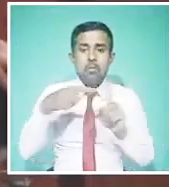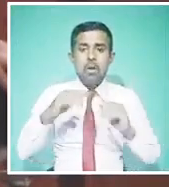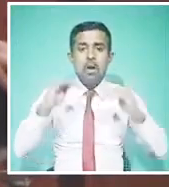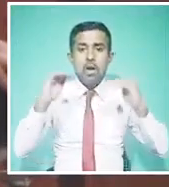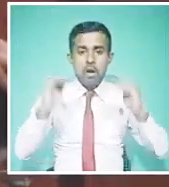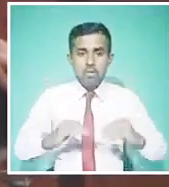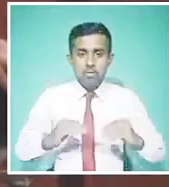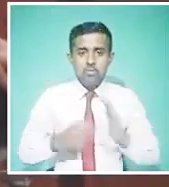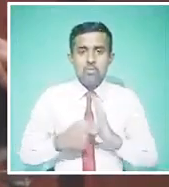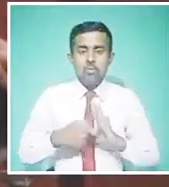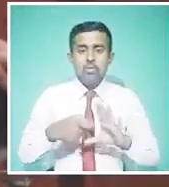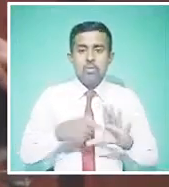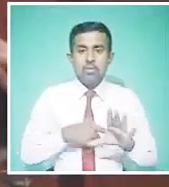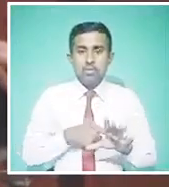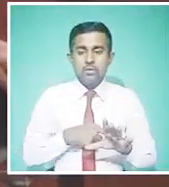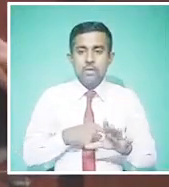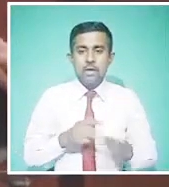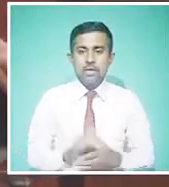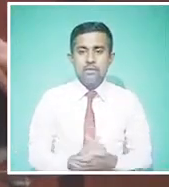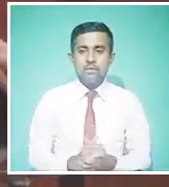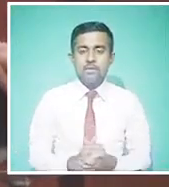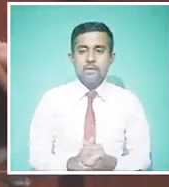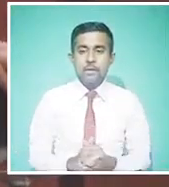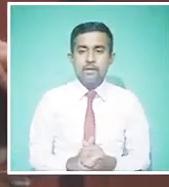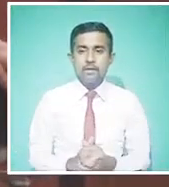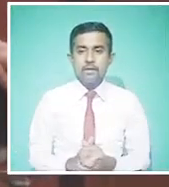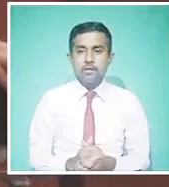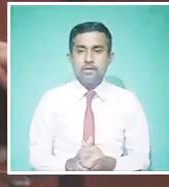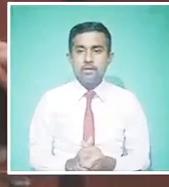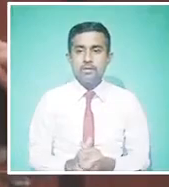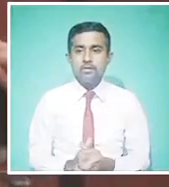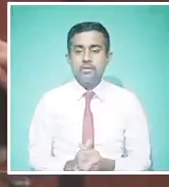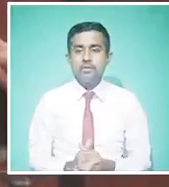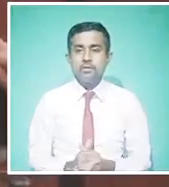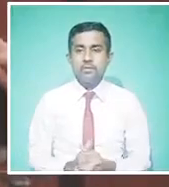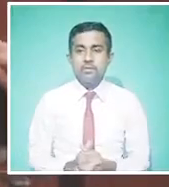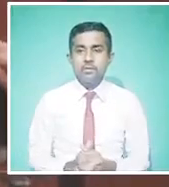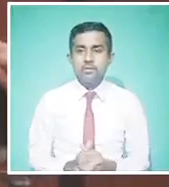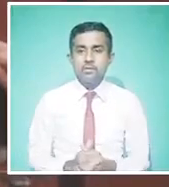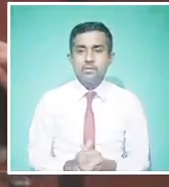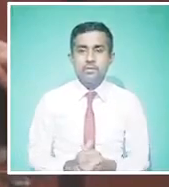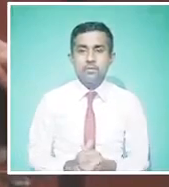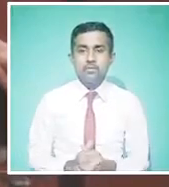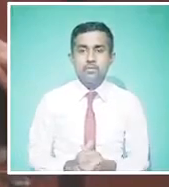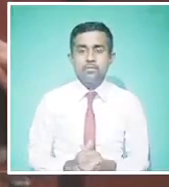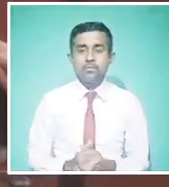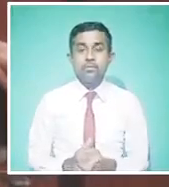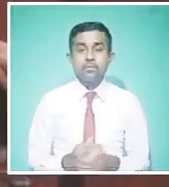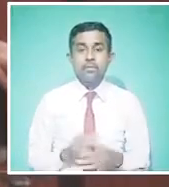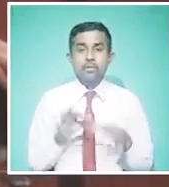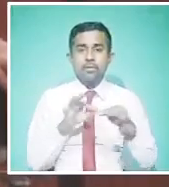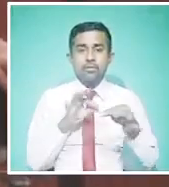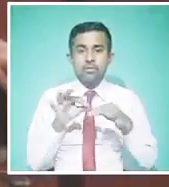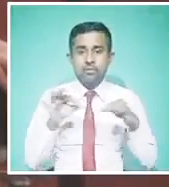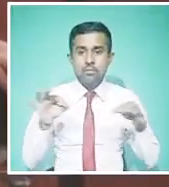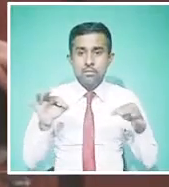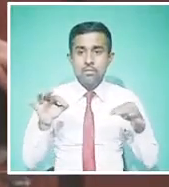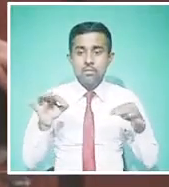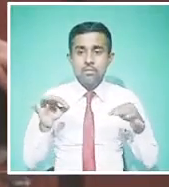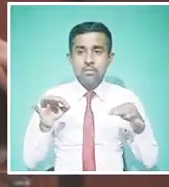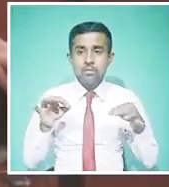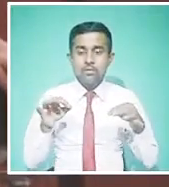அங்கே செய்யப்படுகின்ற எல்லை மீள் நிர்ணயங்கள் எல்லாம், அந்த எல்லைகள் எல்லாம் மிக